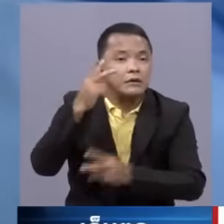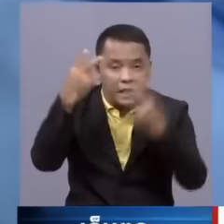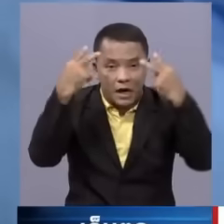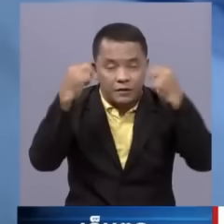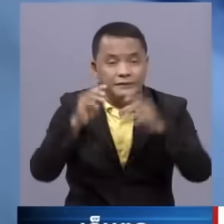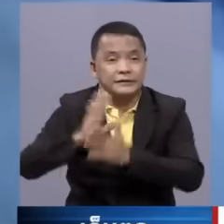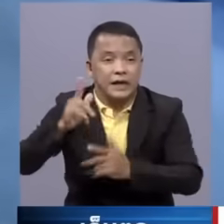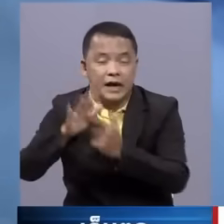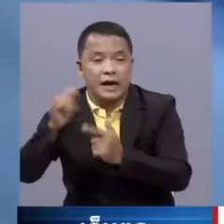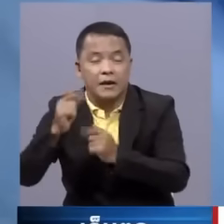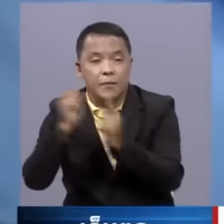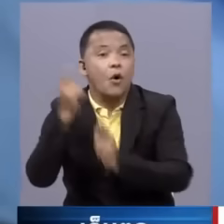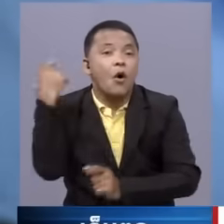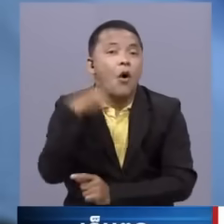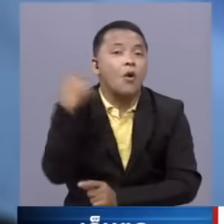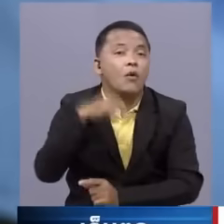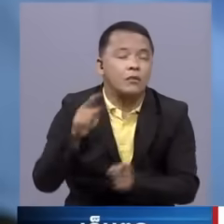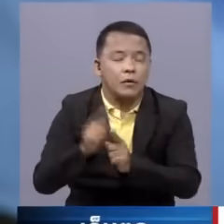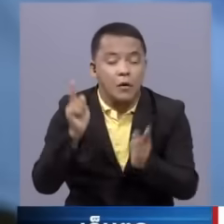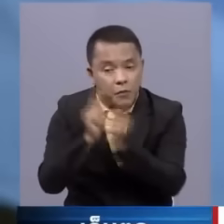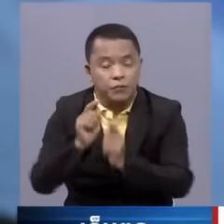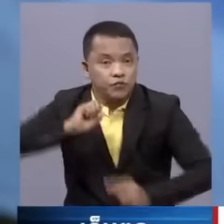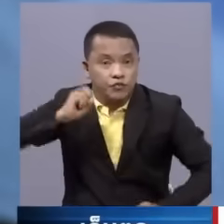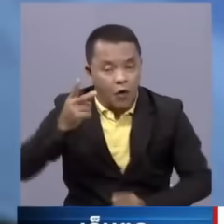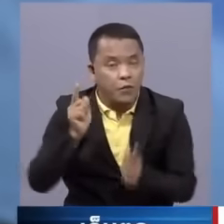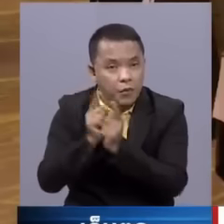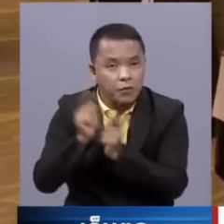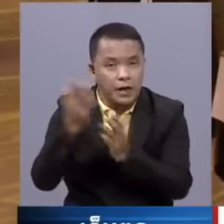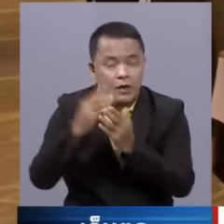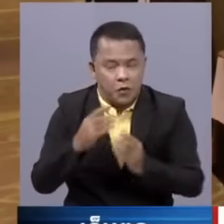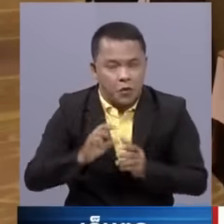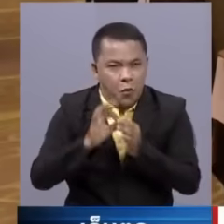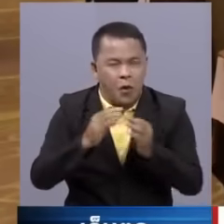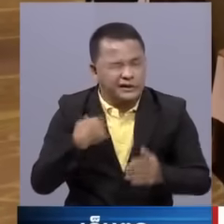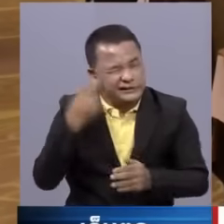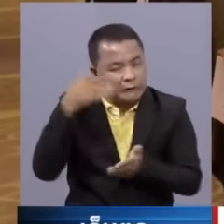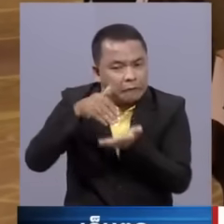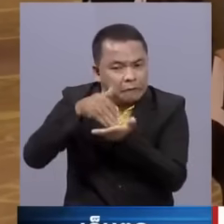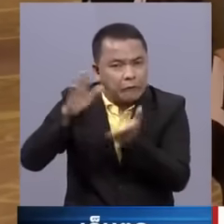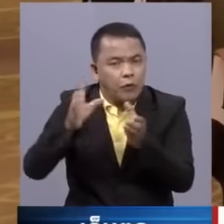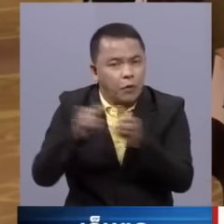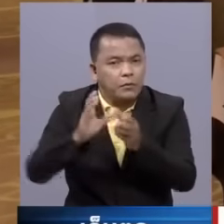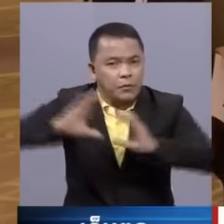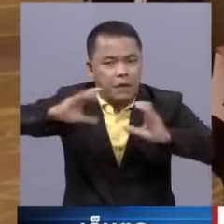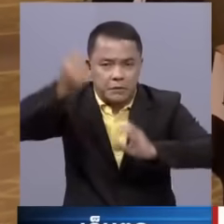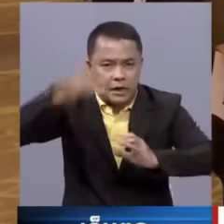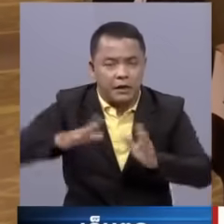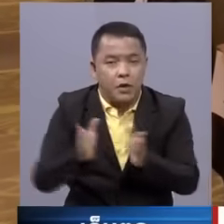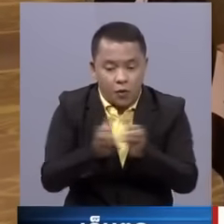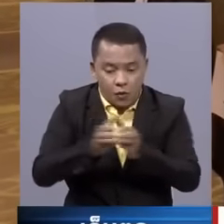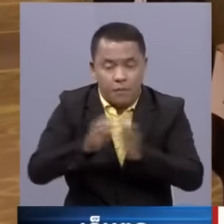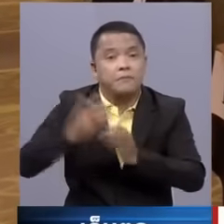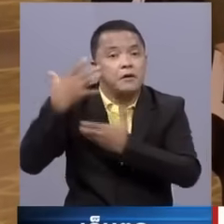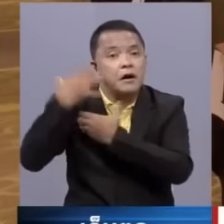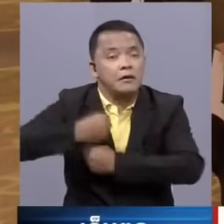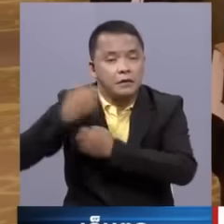ชายคุณเดชอิทไปพบที่ฮ่องกงแล้วเนี่ยนะฮะบอกจะไปพบอีกครั้งหนึ่งหลังกลัวว่าตัวเองจะปิ้วไม่ได้ร่วมรัฐบาลเนี่ยนะครับแกนนำ